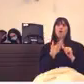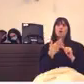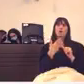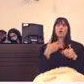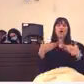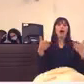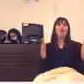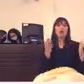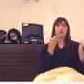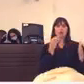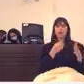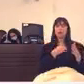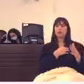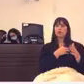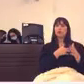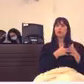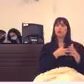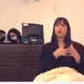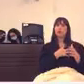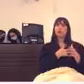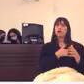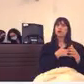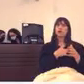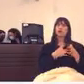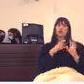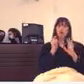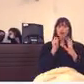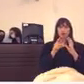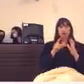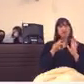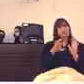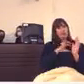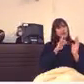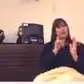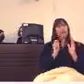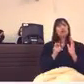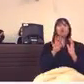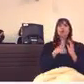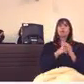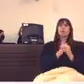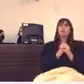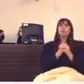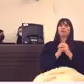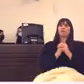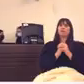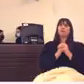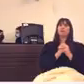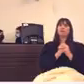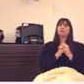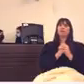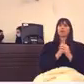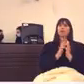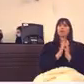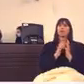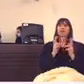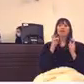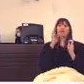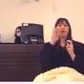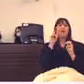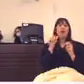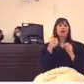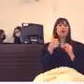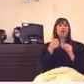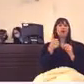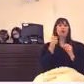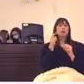מזון, אוקיי? דרך אגב, גם בתשלום, אמנם סמלי, אבל גם בתשלום. בסדר? עיריית חיפה,